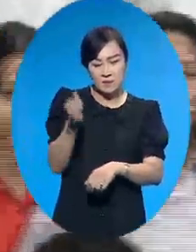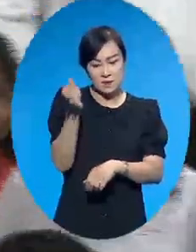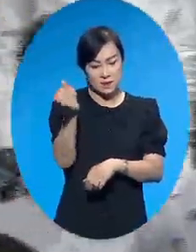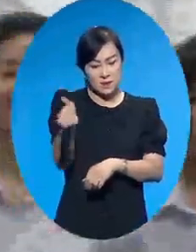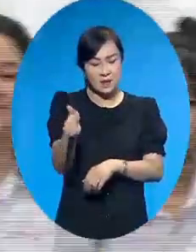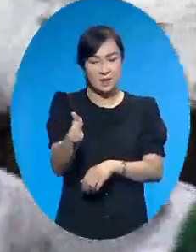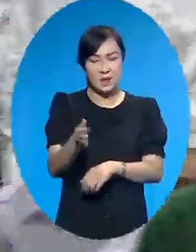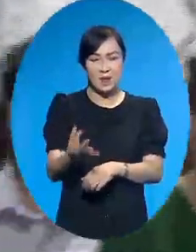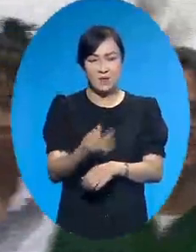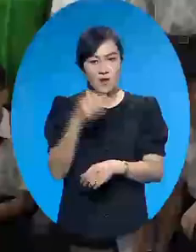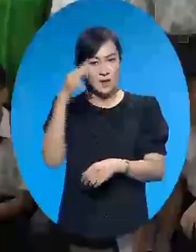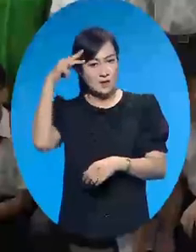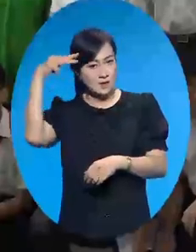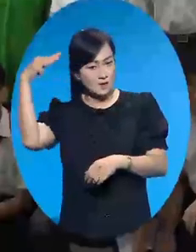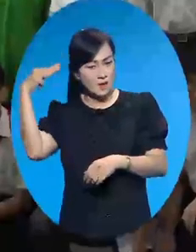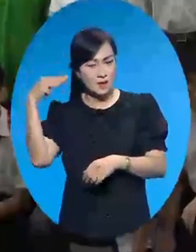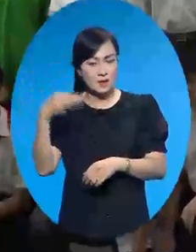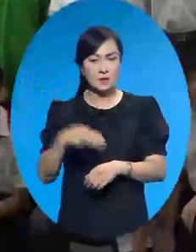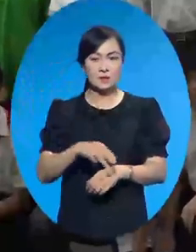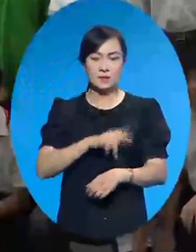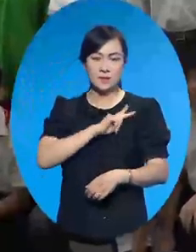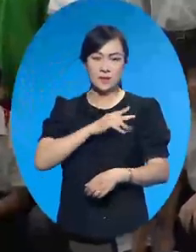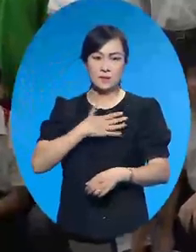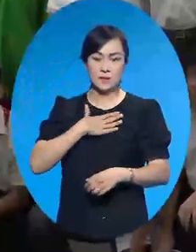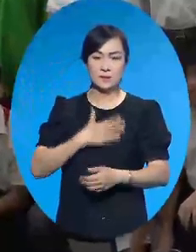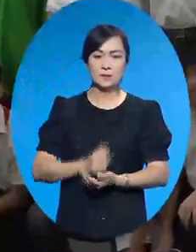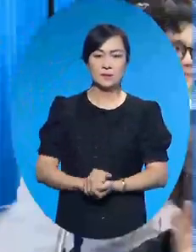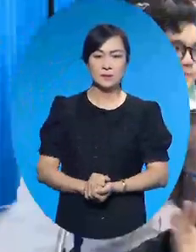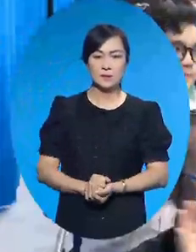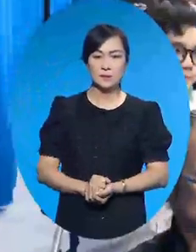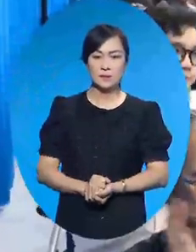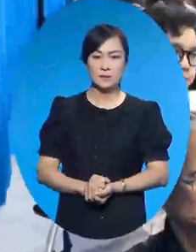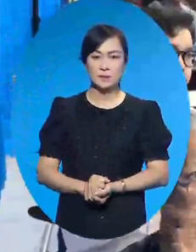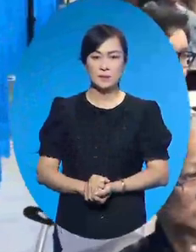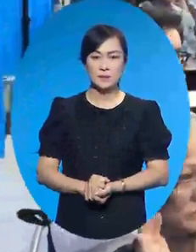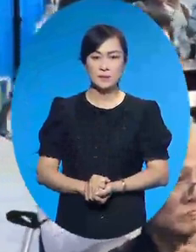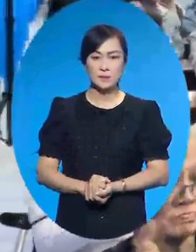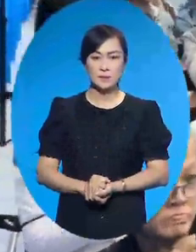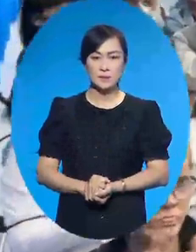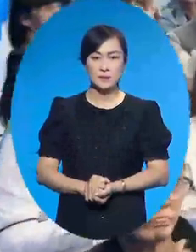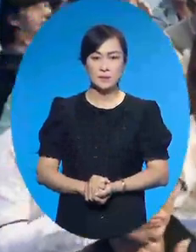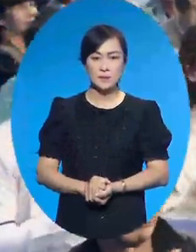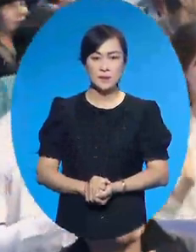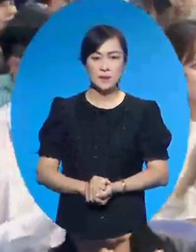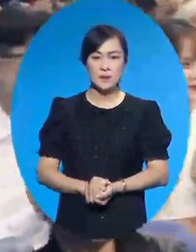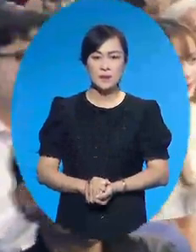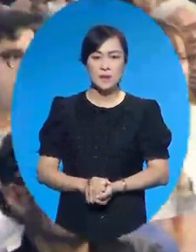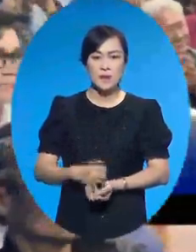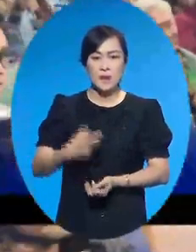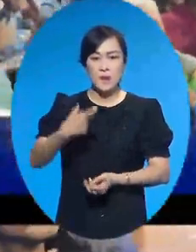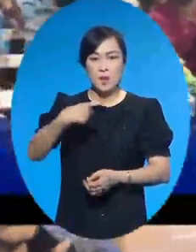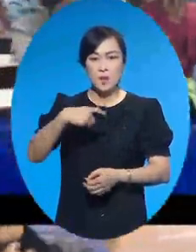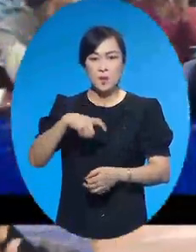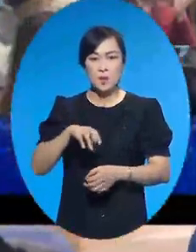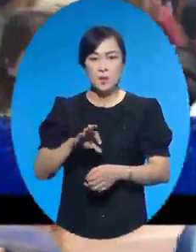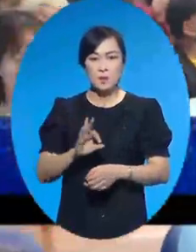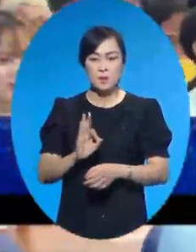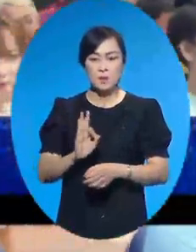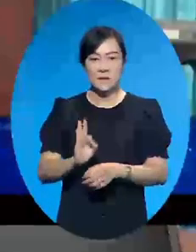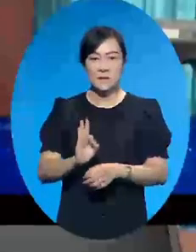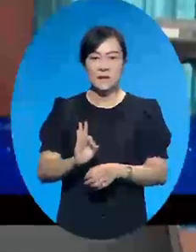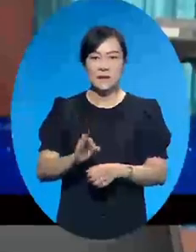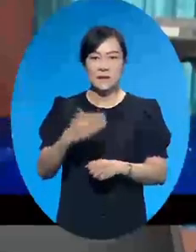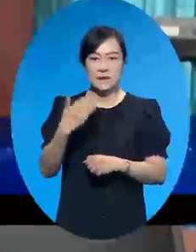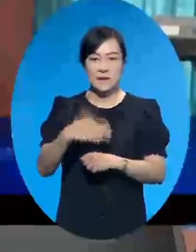vẽ nên ước mơ của riêng mình. Ủy ban Mặt trận Tổ quốc tại các phường của quận